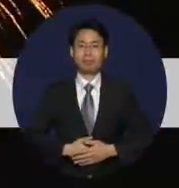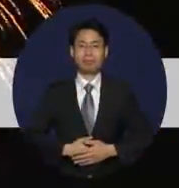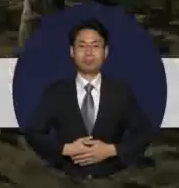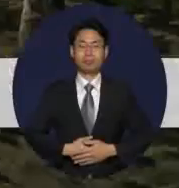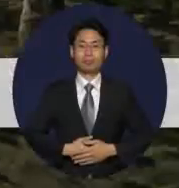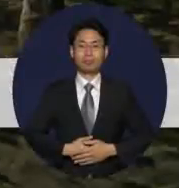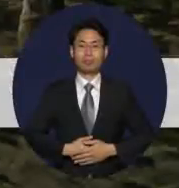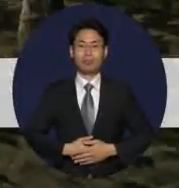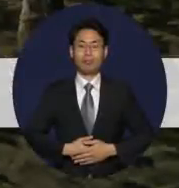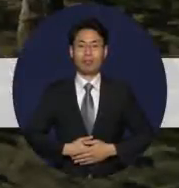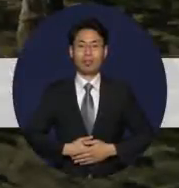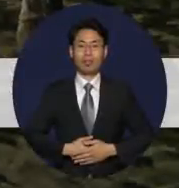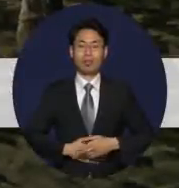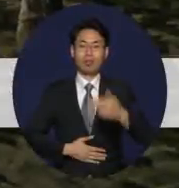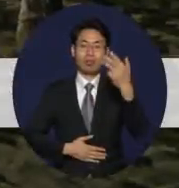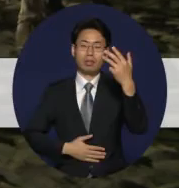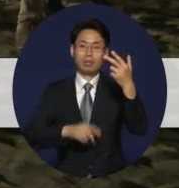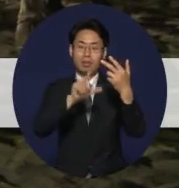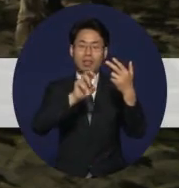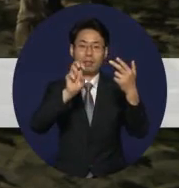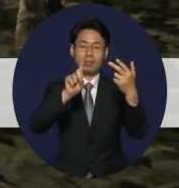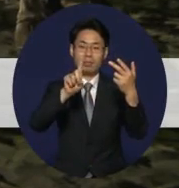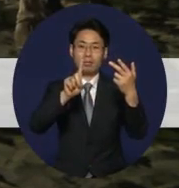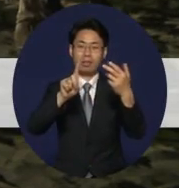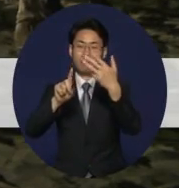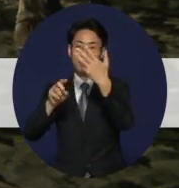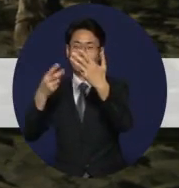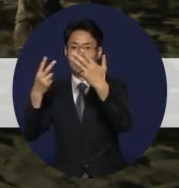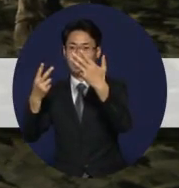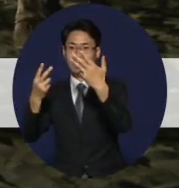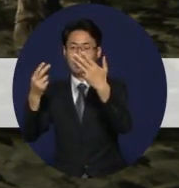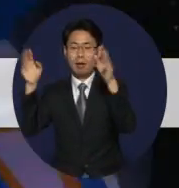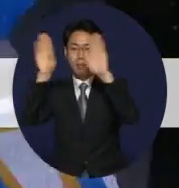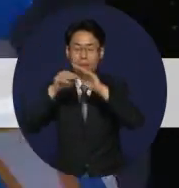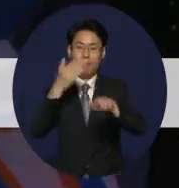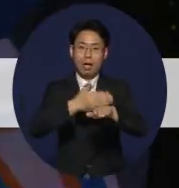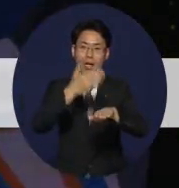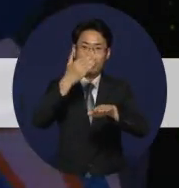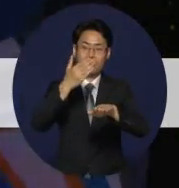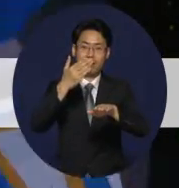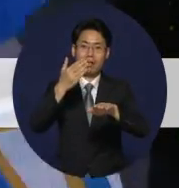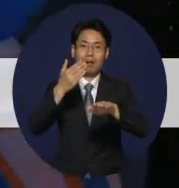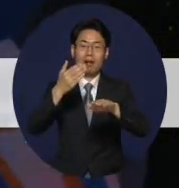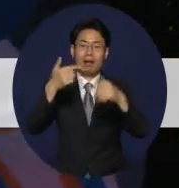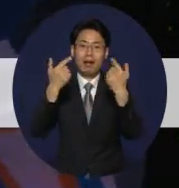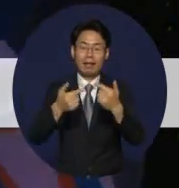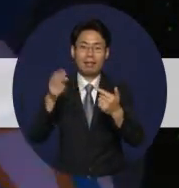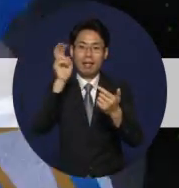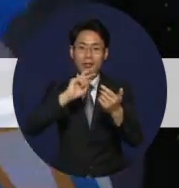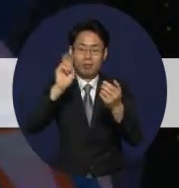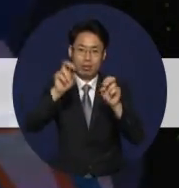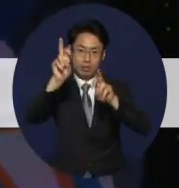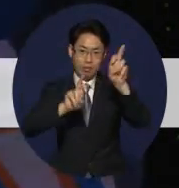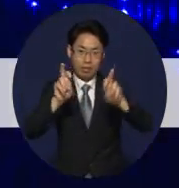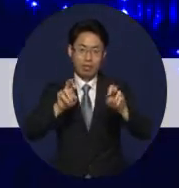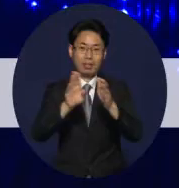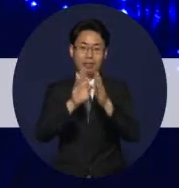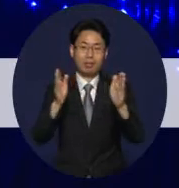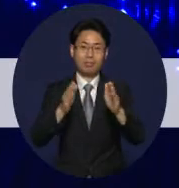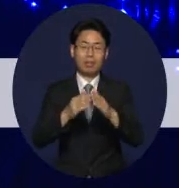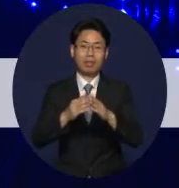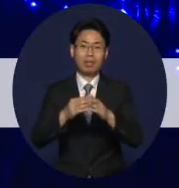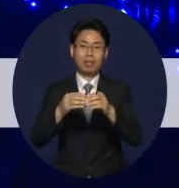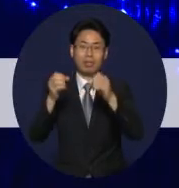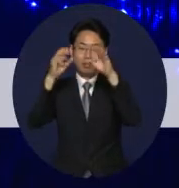예정입니다. 이 밖에도 7월 30일부터 8월 2일까지 매일 밤 9시에는 데일리 뮤직 불꽃쇼가 펼쳐지며